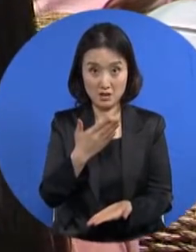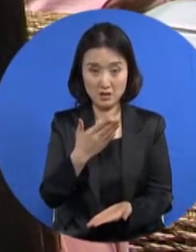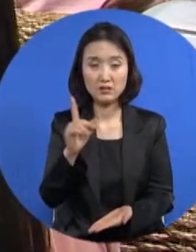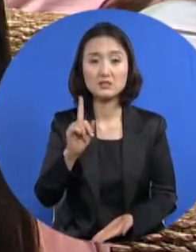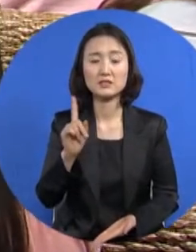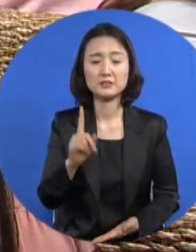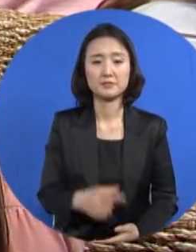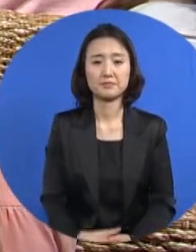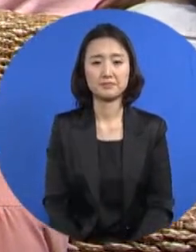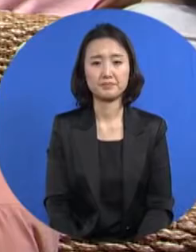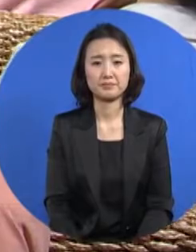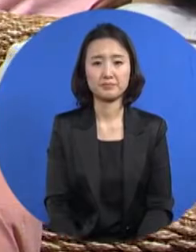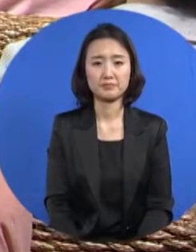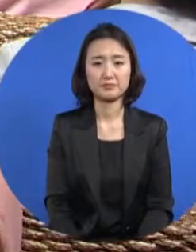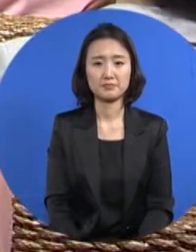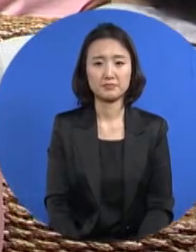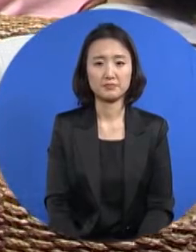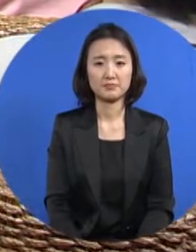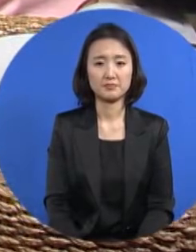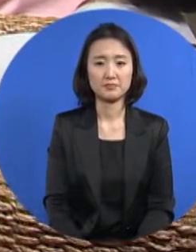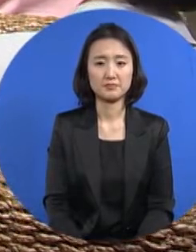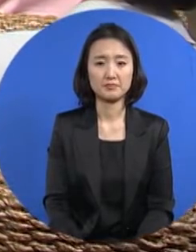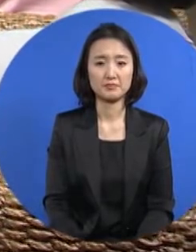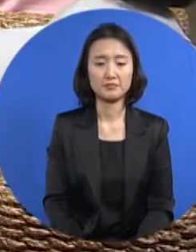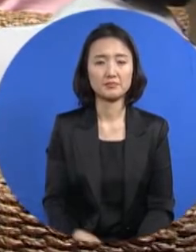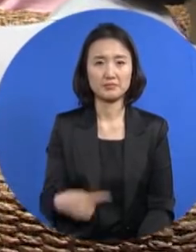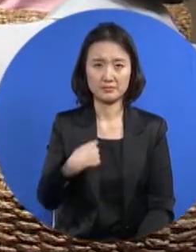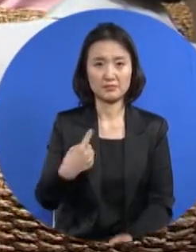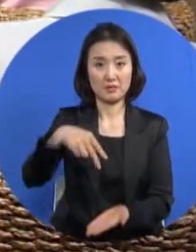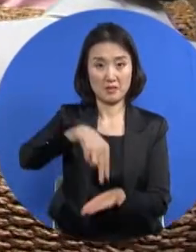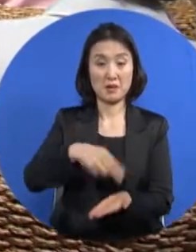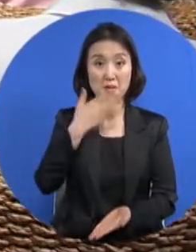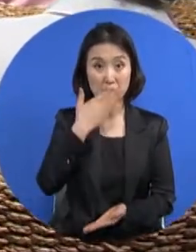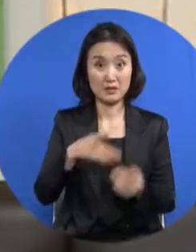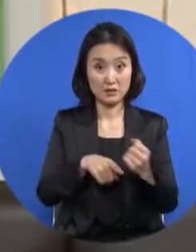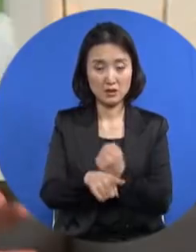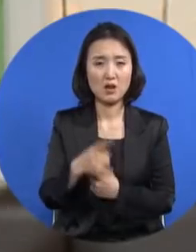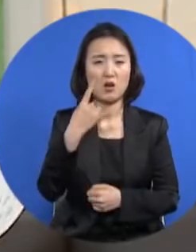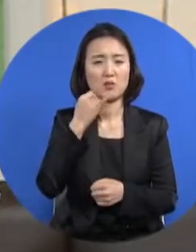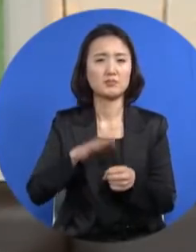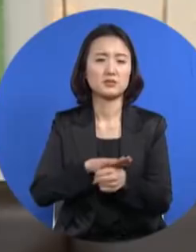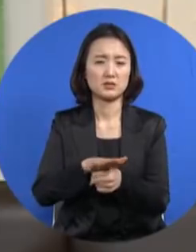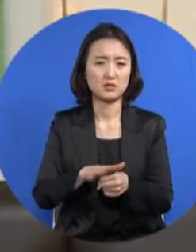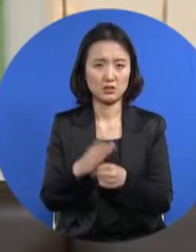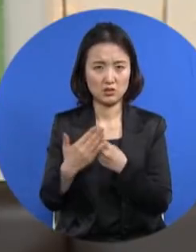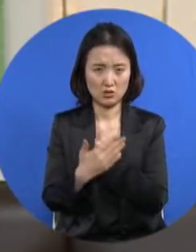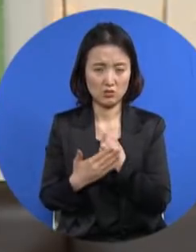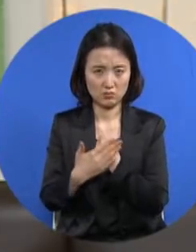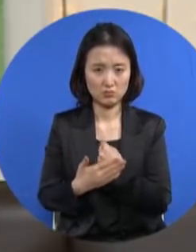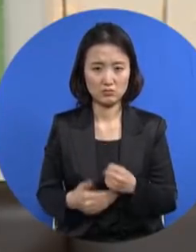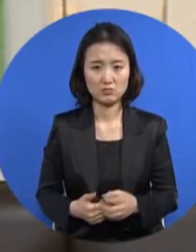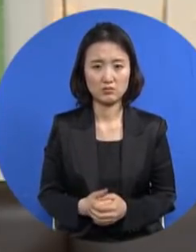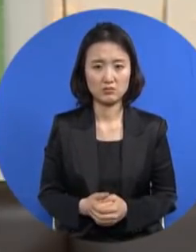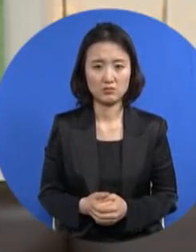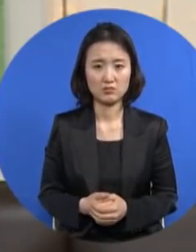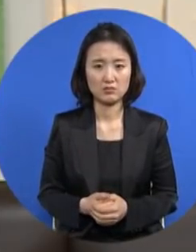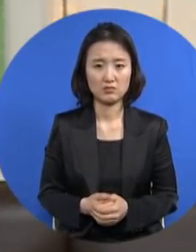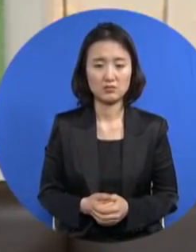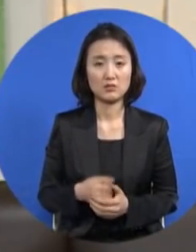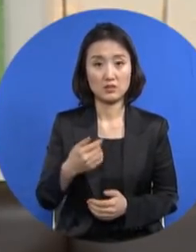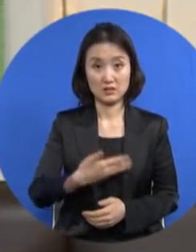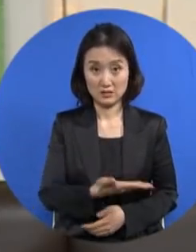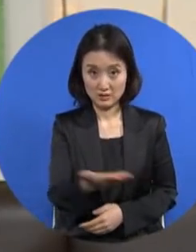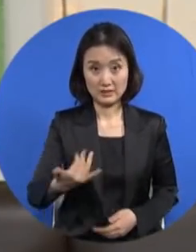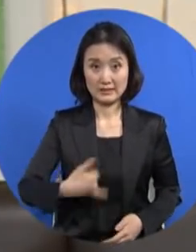저는 제가 오늘 여기 설 수 있었던 건 엄마의 사랑이라고 생각하세요. 자제분들 많으시죠? 네. 사랑 많이